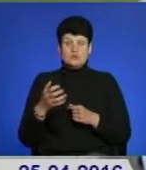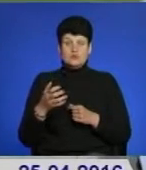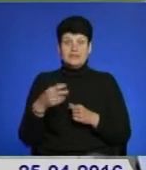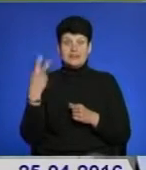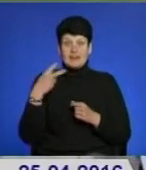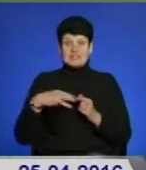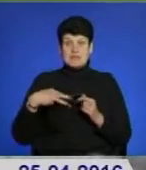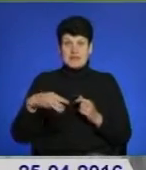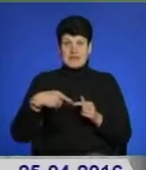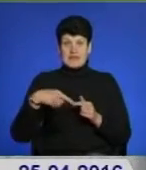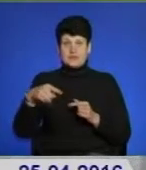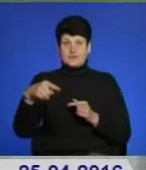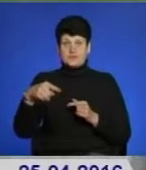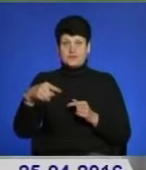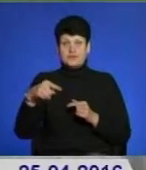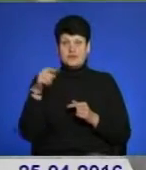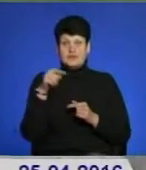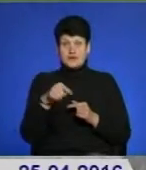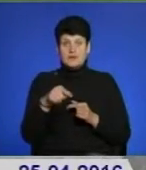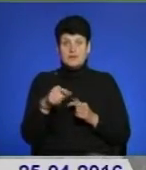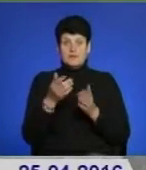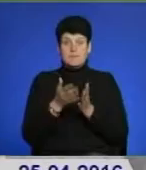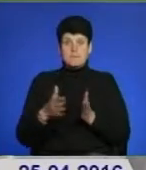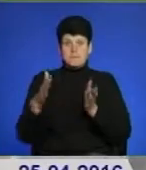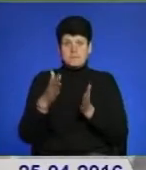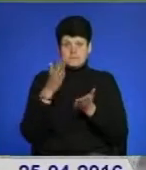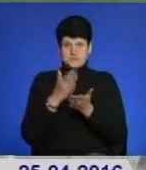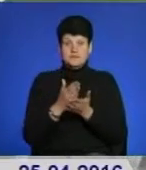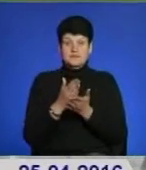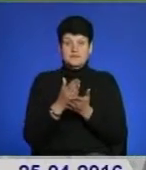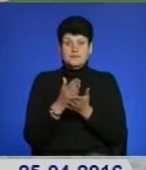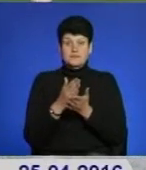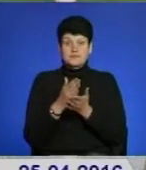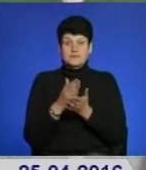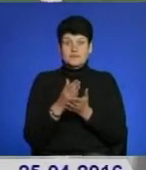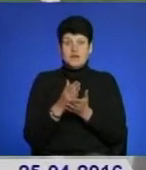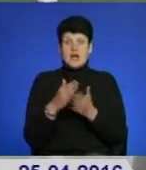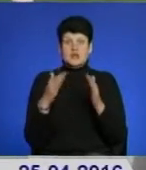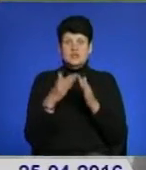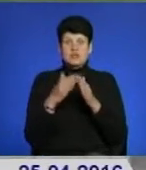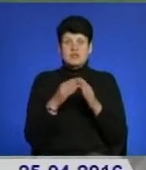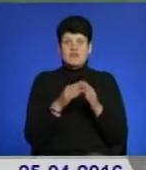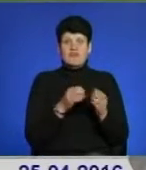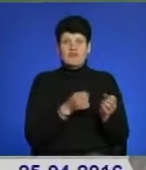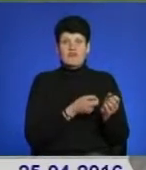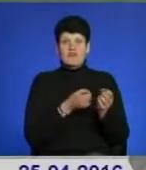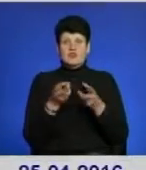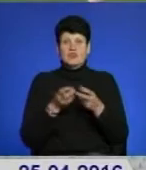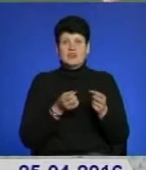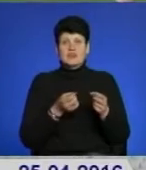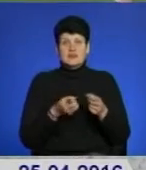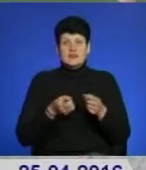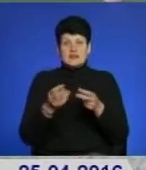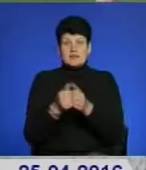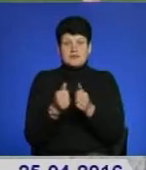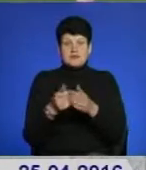20 метрів, там ті стоять баки, ні? Ну, а з домів виносять і під мусорник. Вони